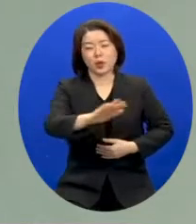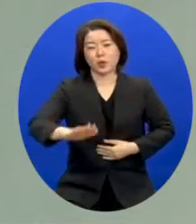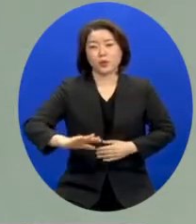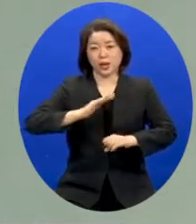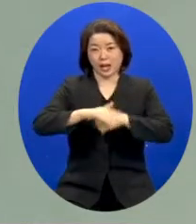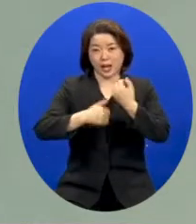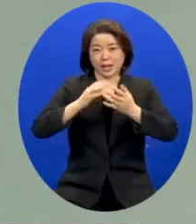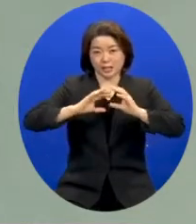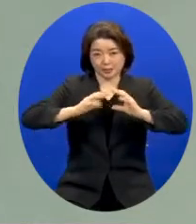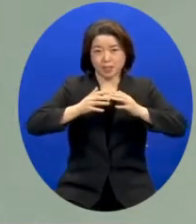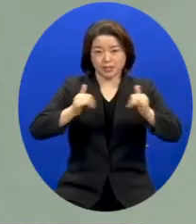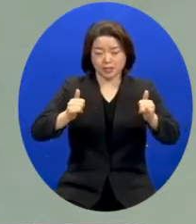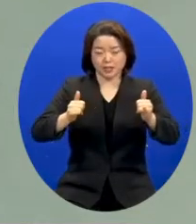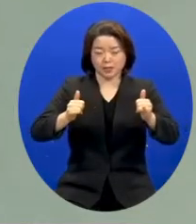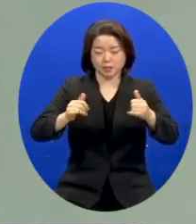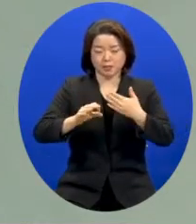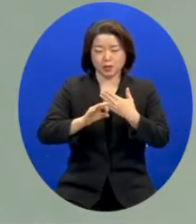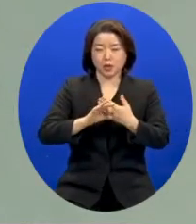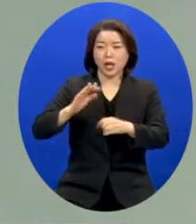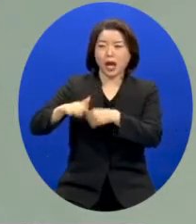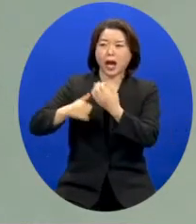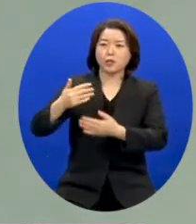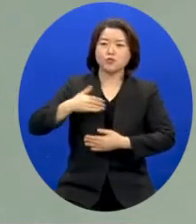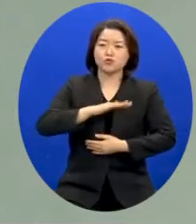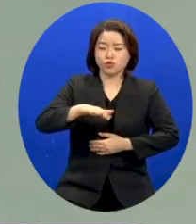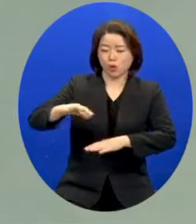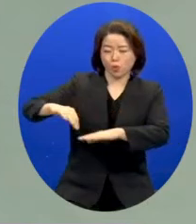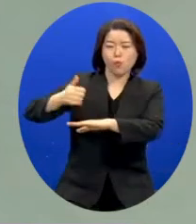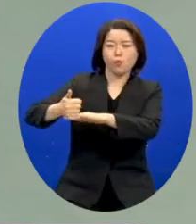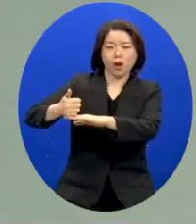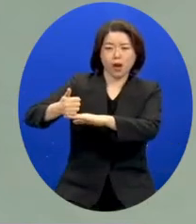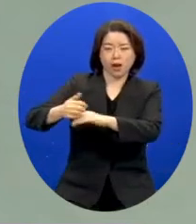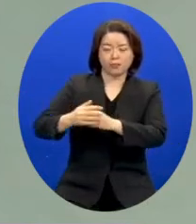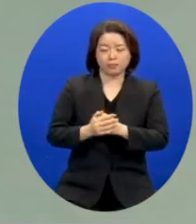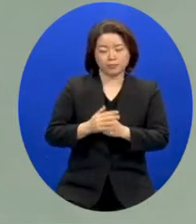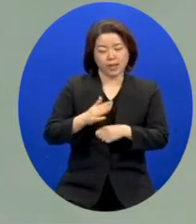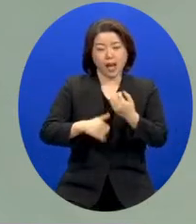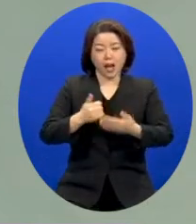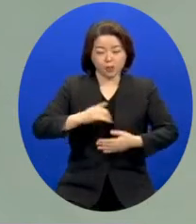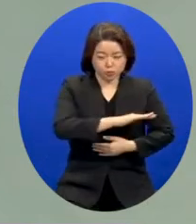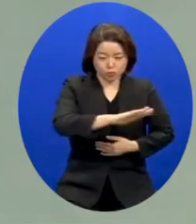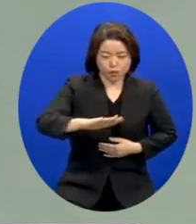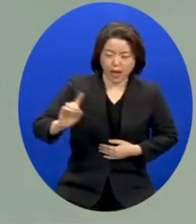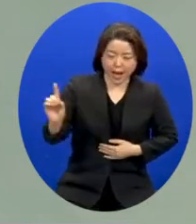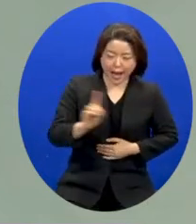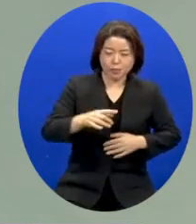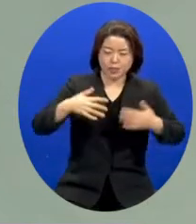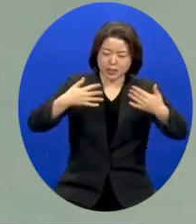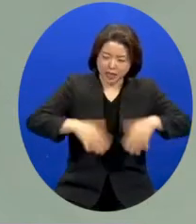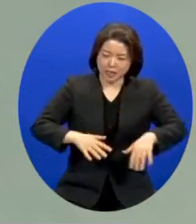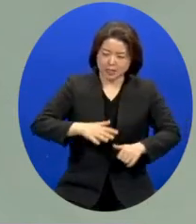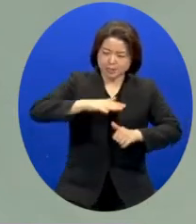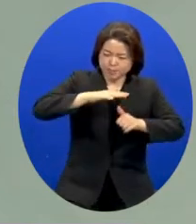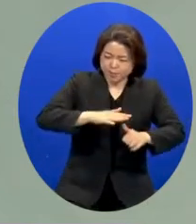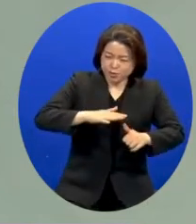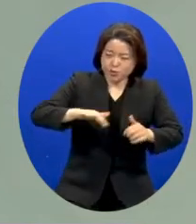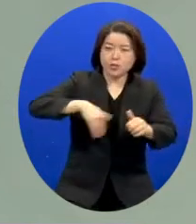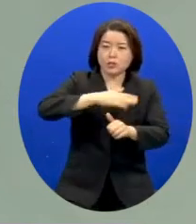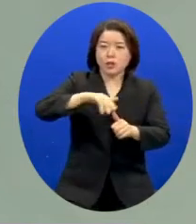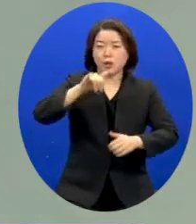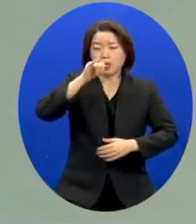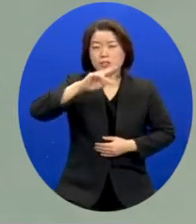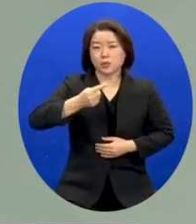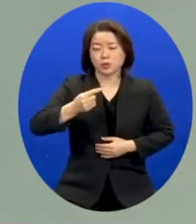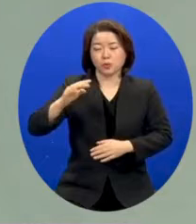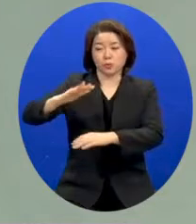백성이라면 하나님은 우리의 왕이신 거죠. 하나님은 우리가 아무리 약하고 눌림받는 가운데 있어도 하나님이